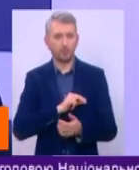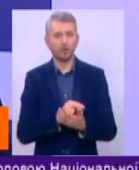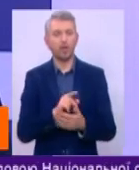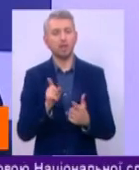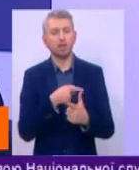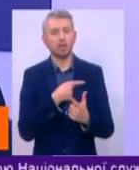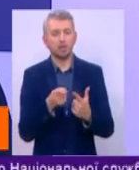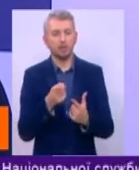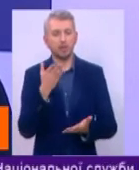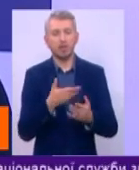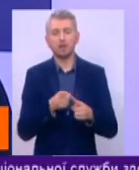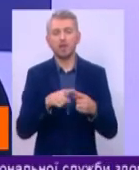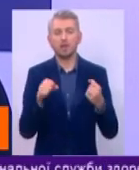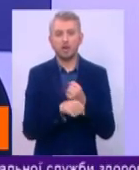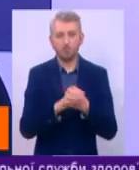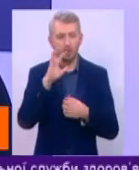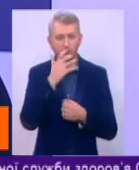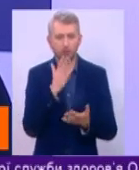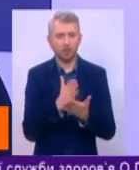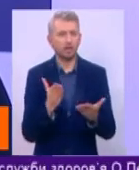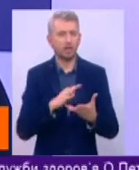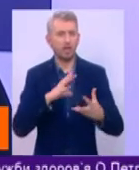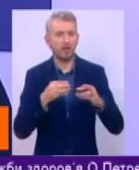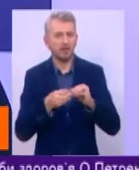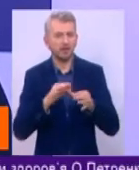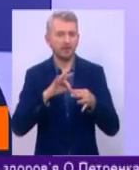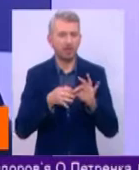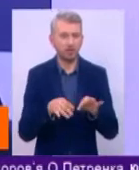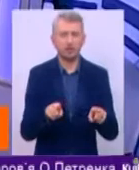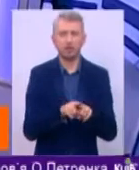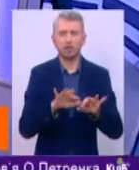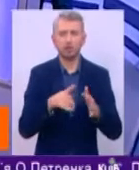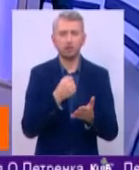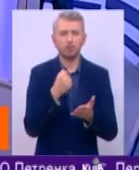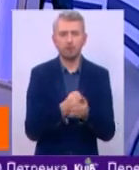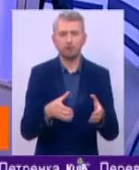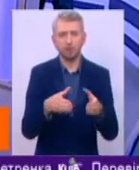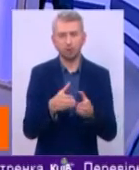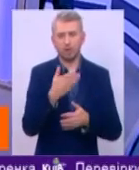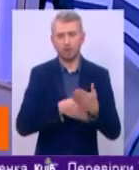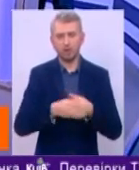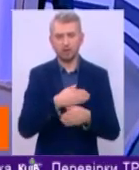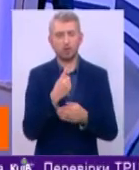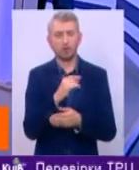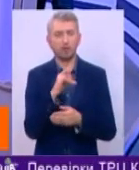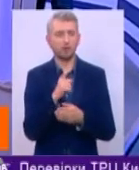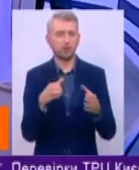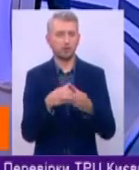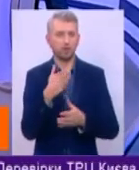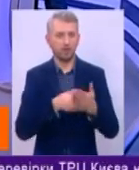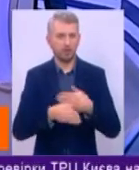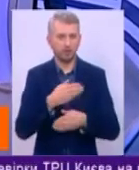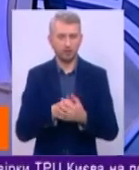Или же, если эта травма серьезная, есть какие-то последствия осложнения, в таких случаях устанавливается группа инвалидности. Одна из групп инвалидности.